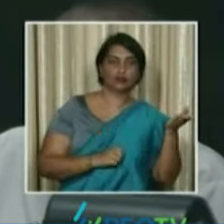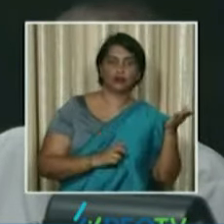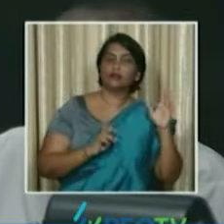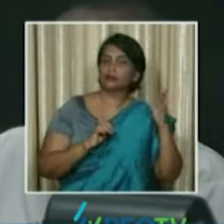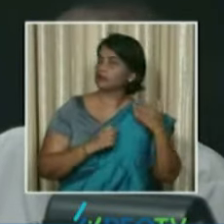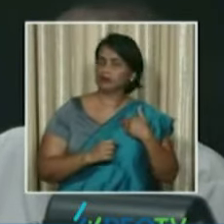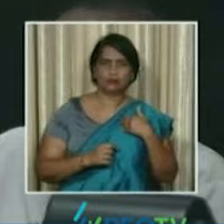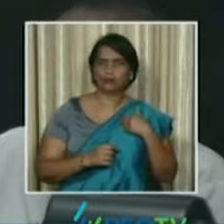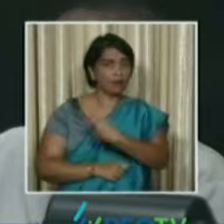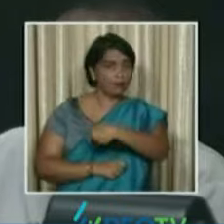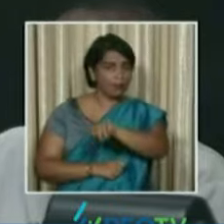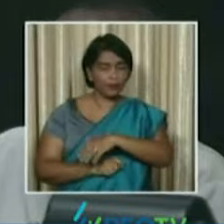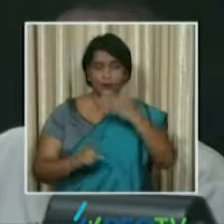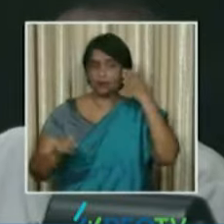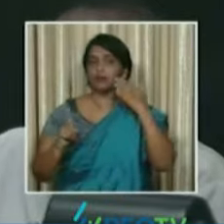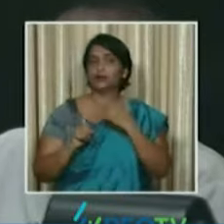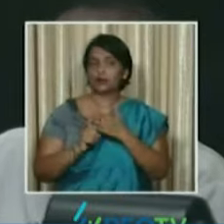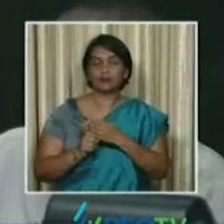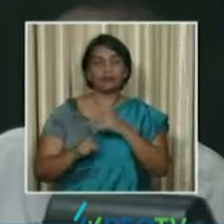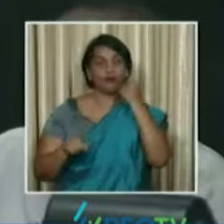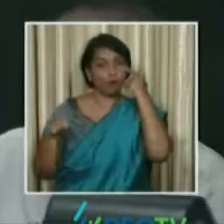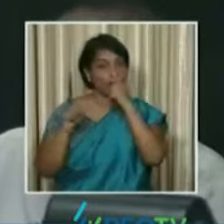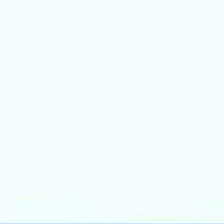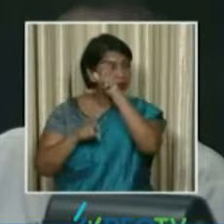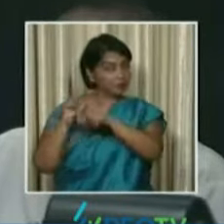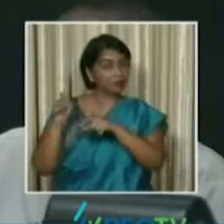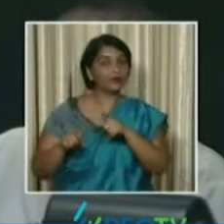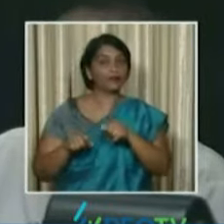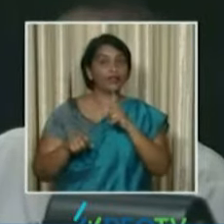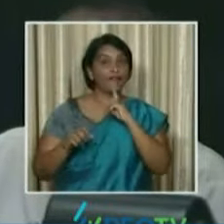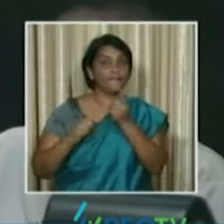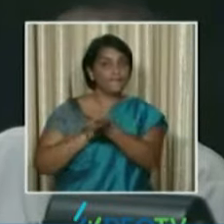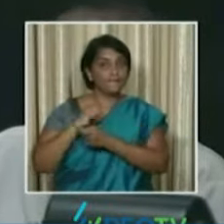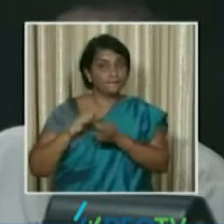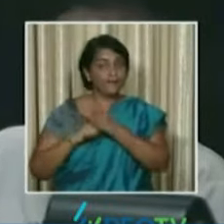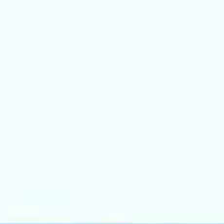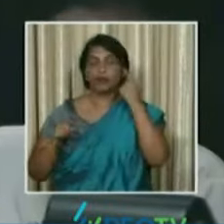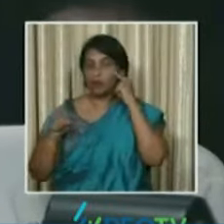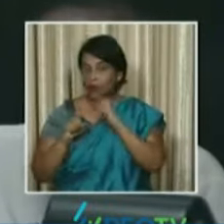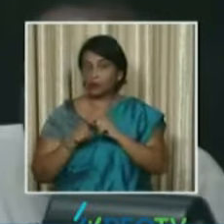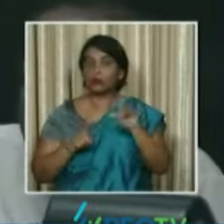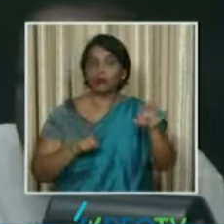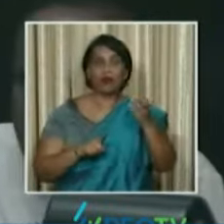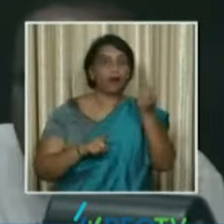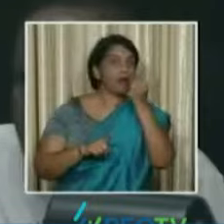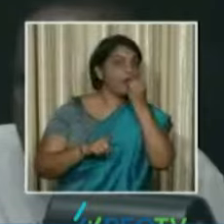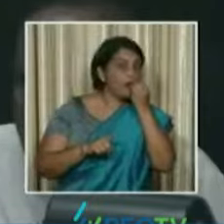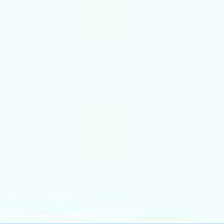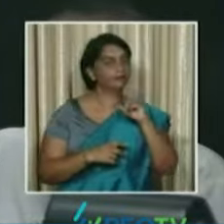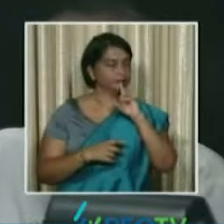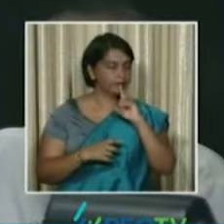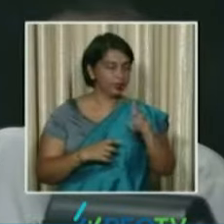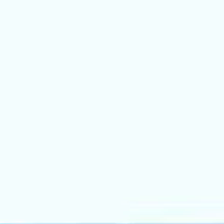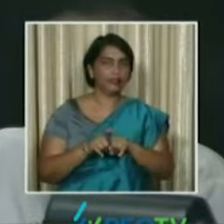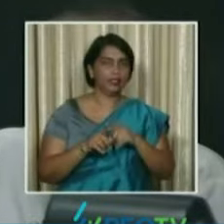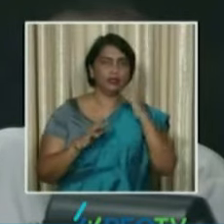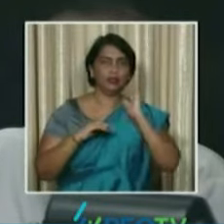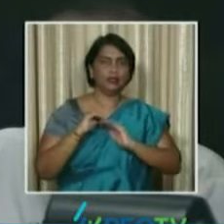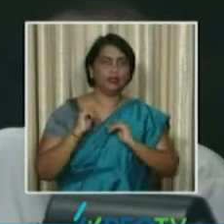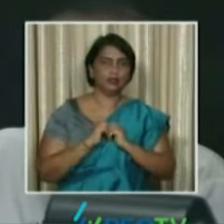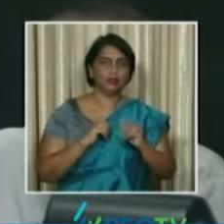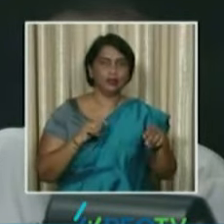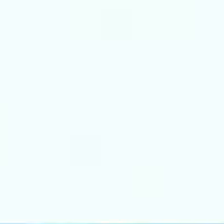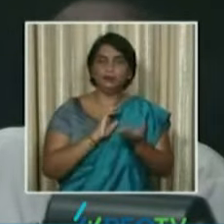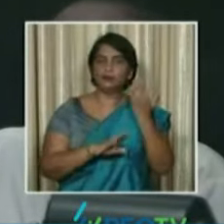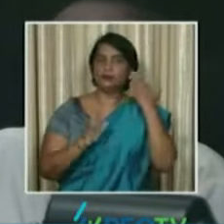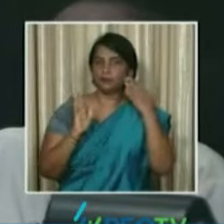කරන්නේ නැහැ. නිසා කියන්නේ කවුරු හරි ගොවිය ගැන කතා කරනවා නම් වීමිලත් කතා කරන්නේ, ඒ වගේම පාරිභෝගිකයන්ට හාල් දෙන මිලත් එක්ක කතා කරනවා. ඒ වගේම මම ඔබතුමාට